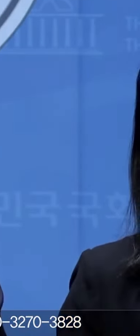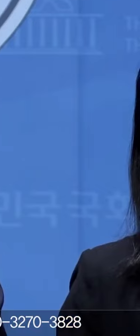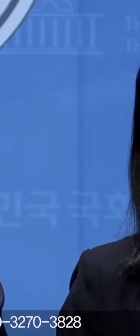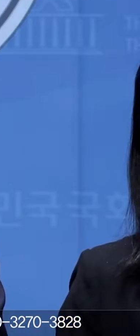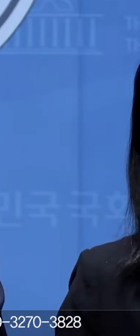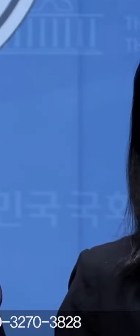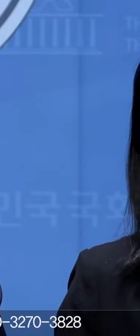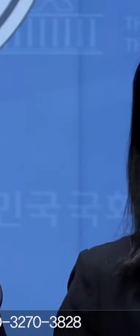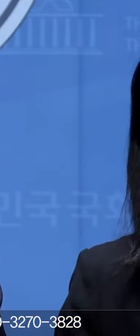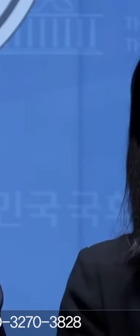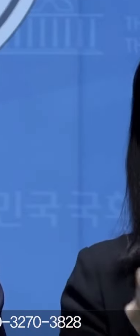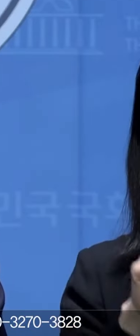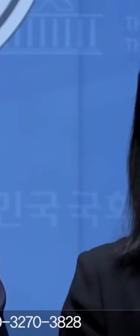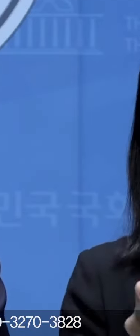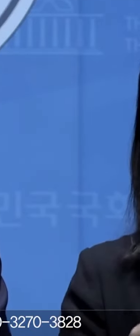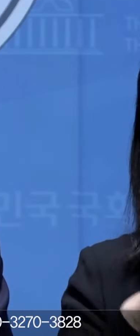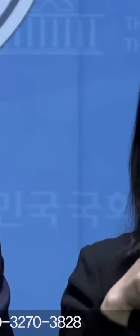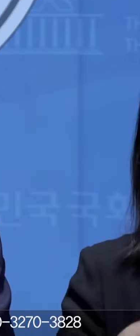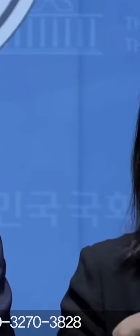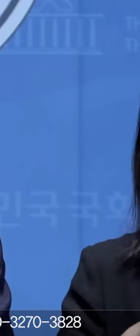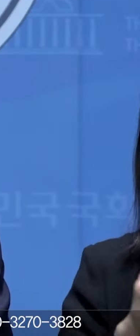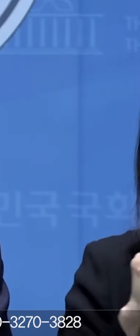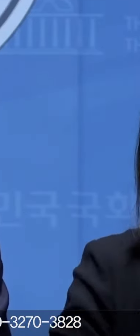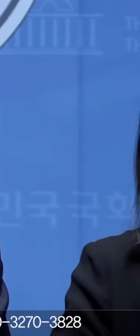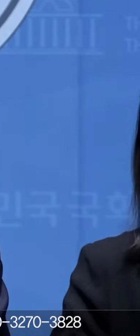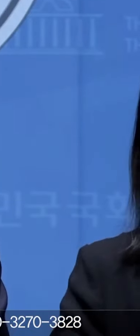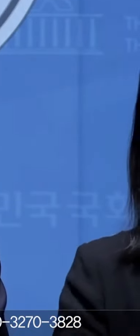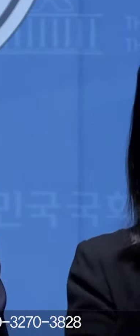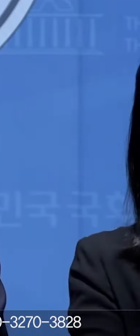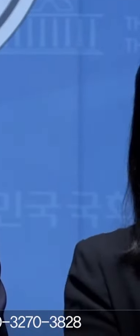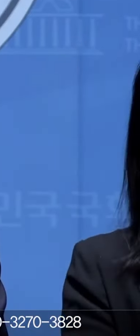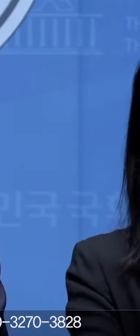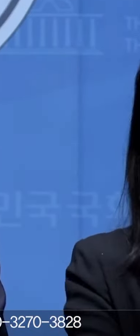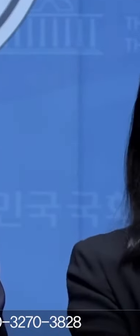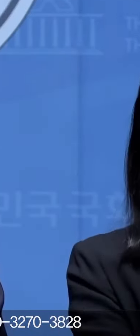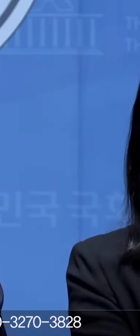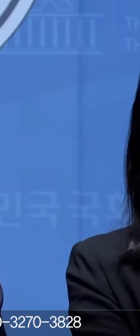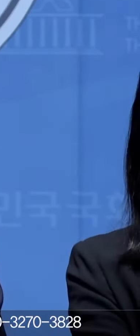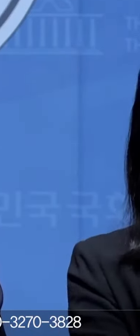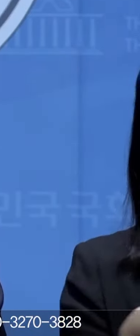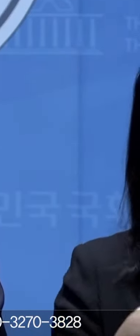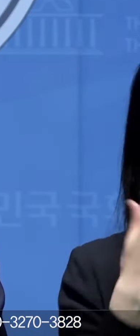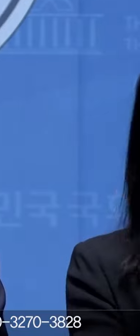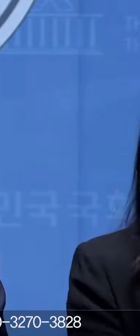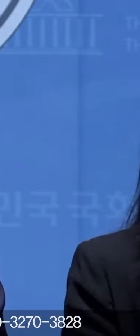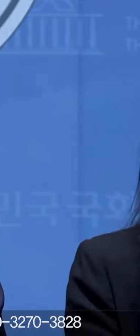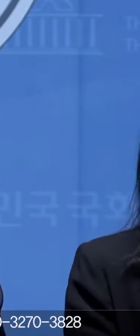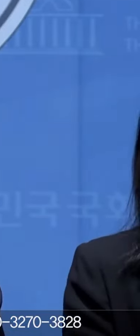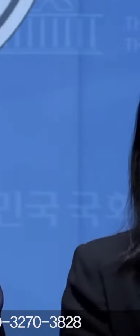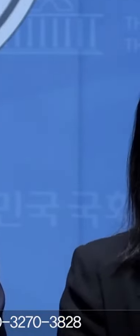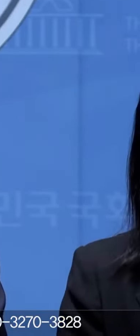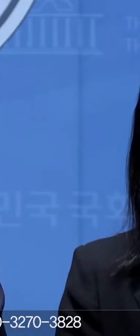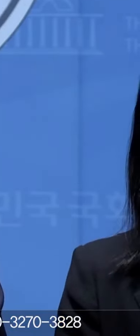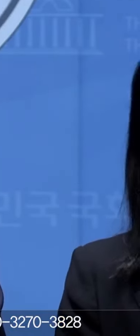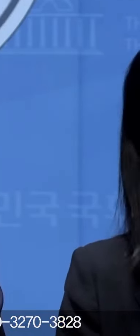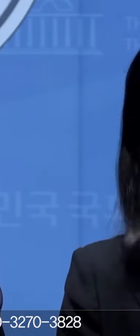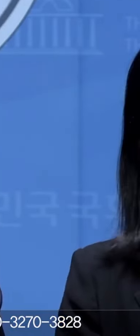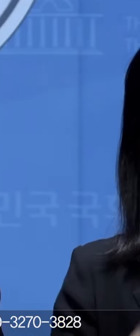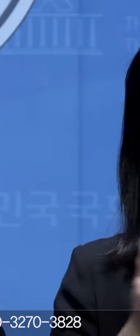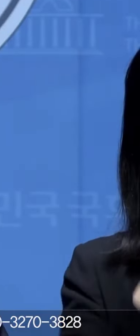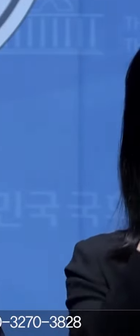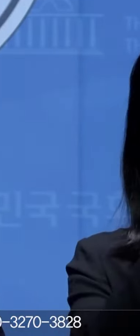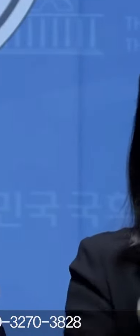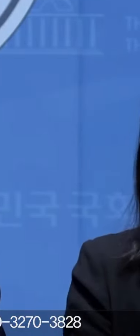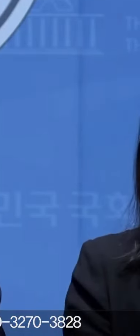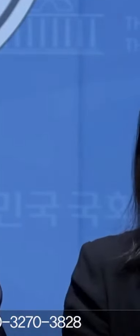있습니다 이런 상황에서 외교 국방부장관 없이 외교통일 안보에 관한 대정부질문을 하라는 것은 무시를